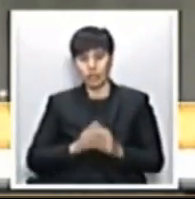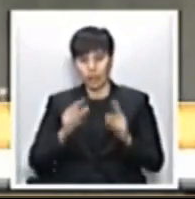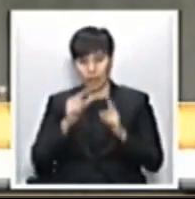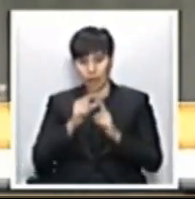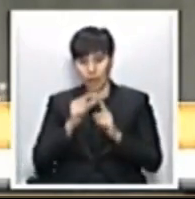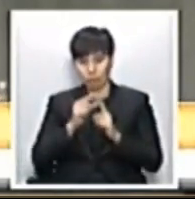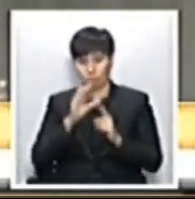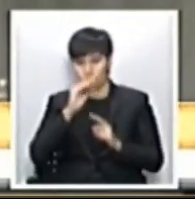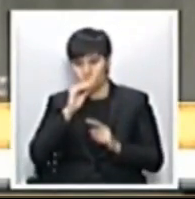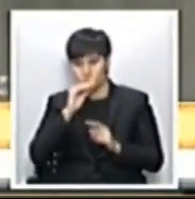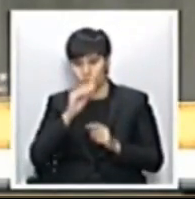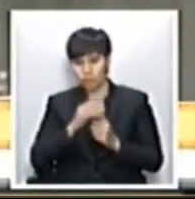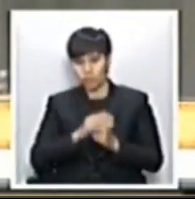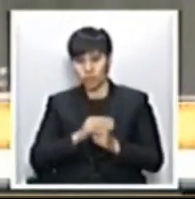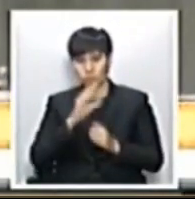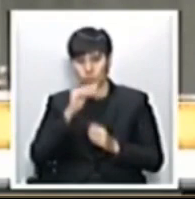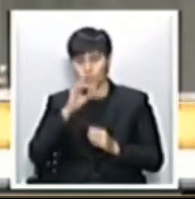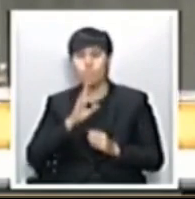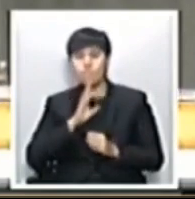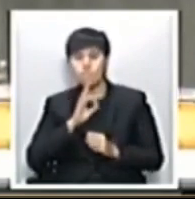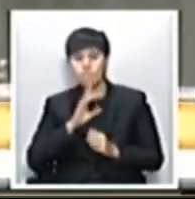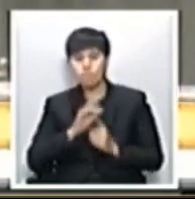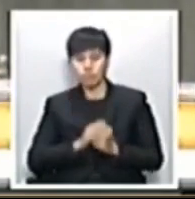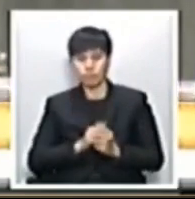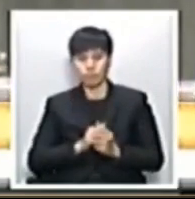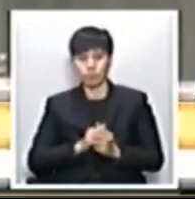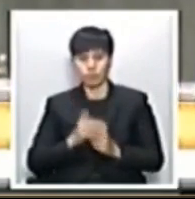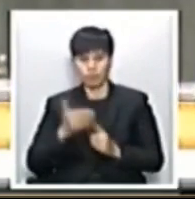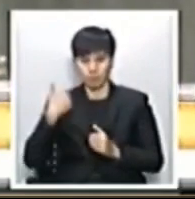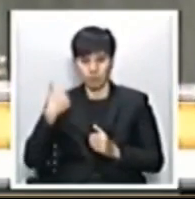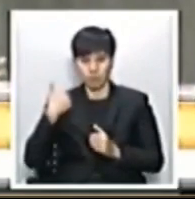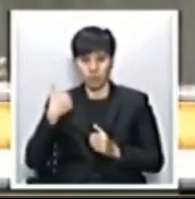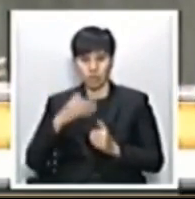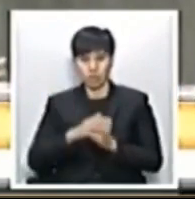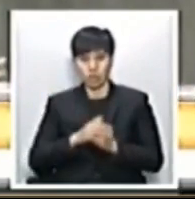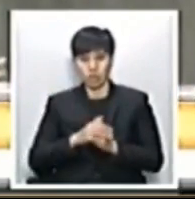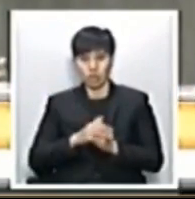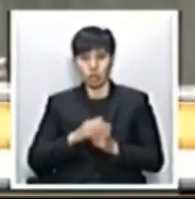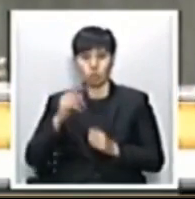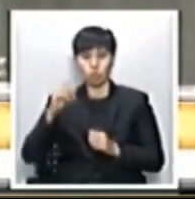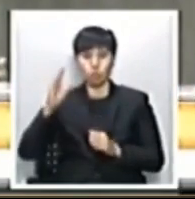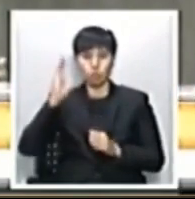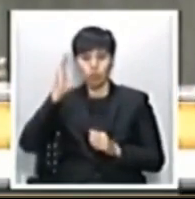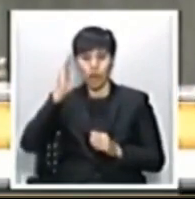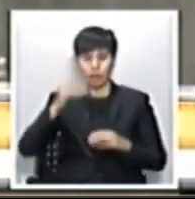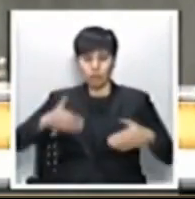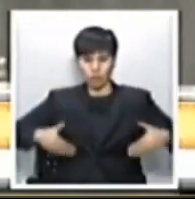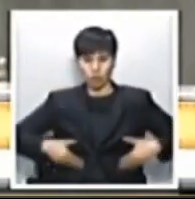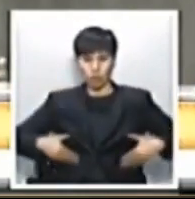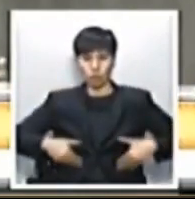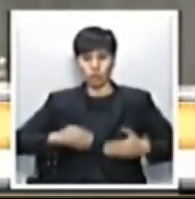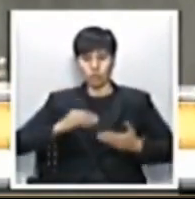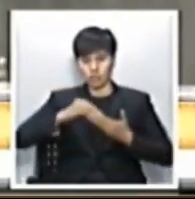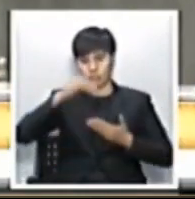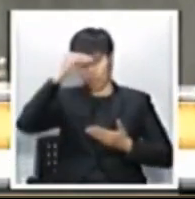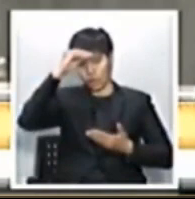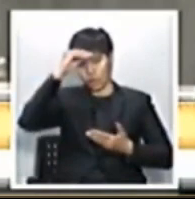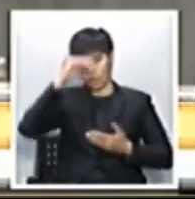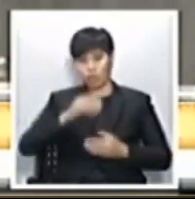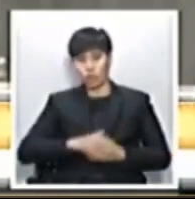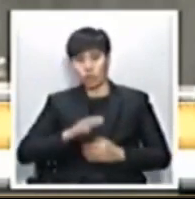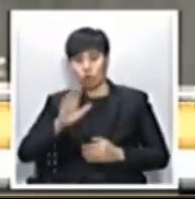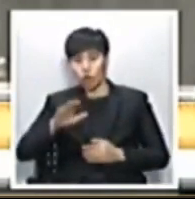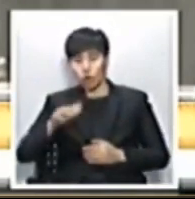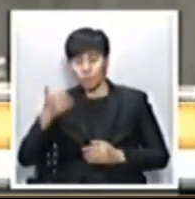ล่อแหลมเช่นดิฉันสังเกตเห็นว่าในบางรายการพิธีกรตลกพูดว่านักศึกษาน้องคะ